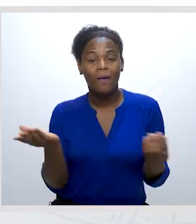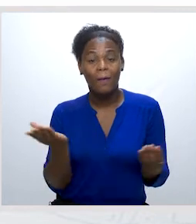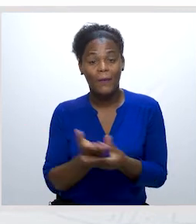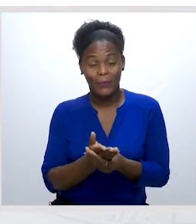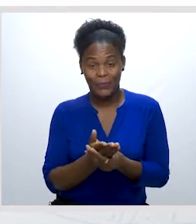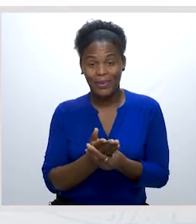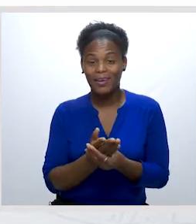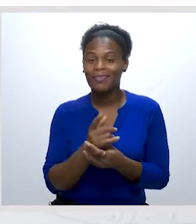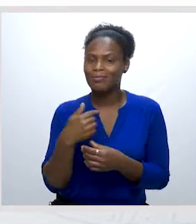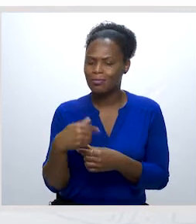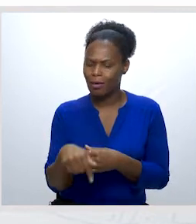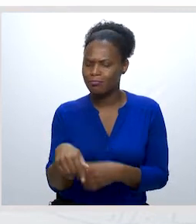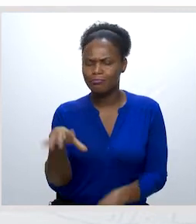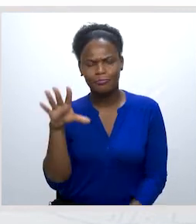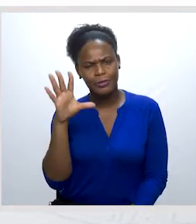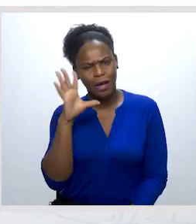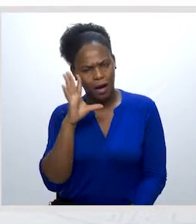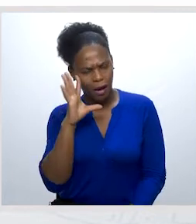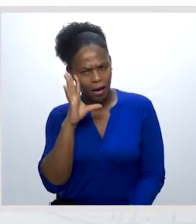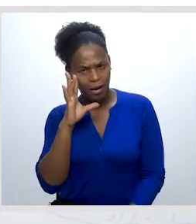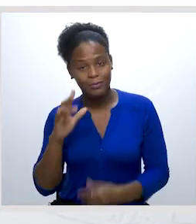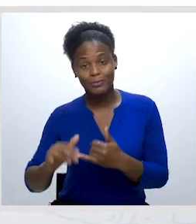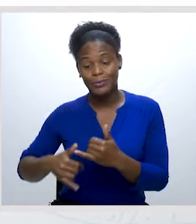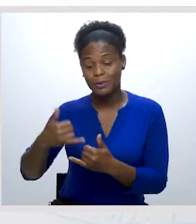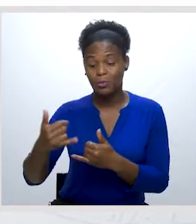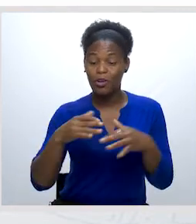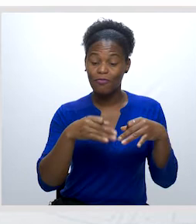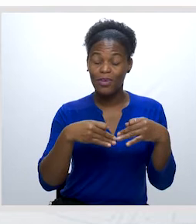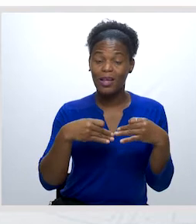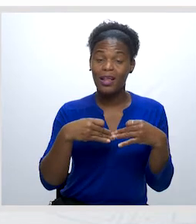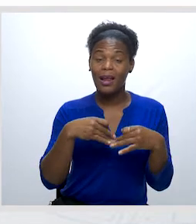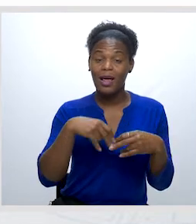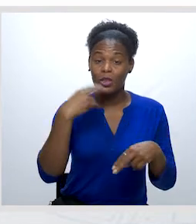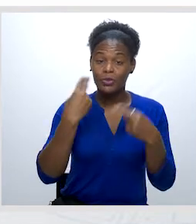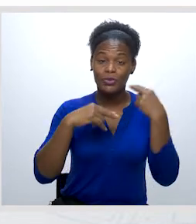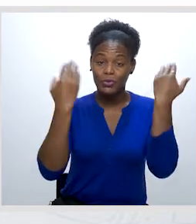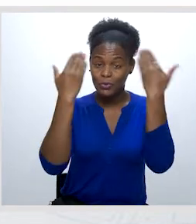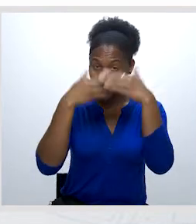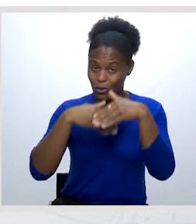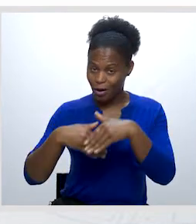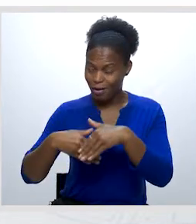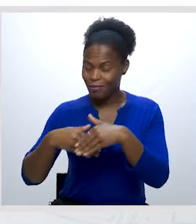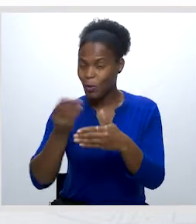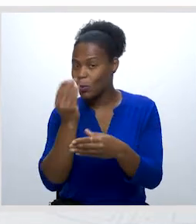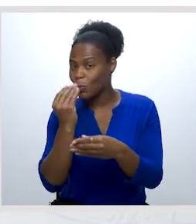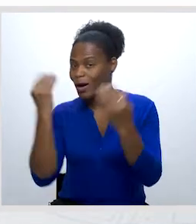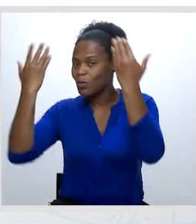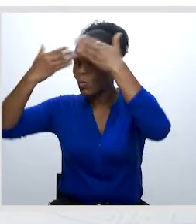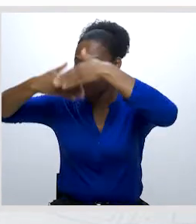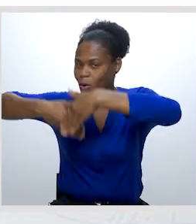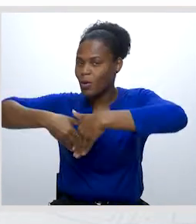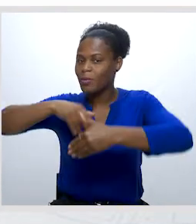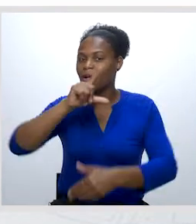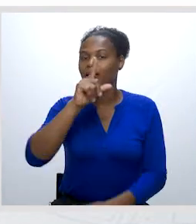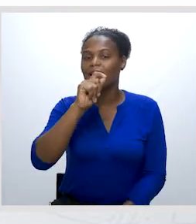On prend le goûter l'après-midi. Et finalement, le dîner, c'est le soir.